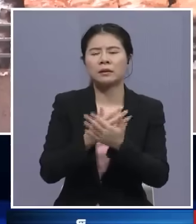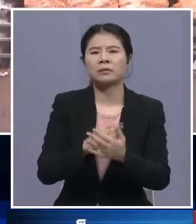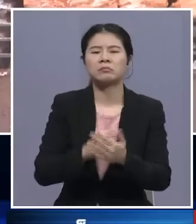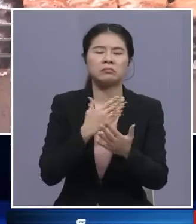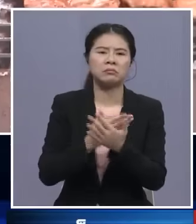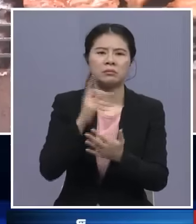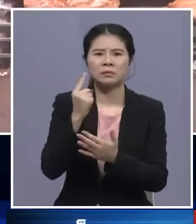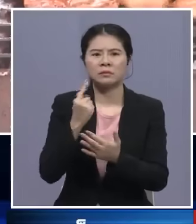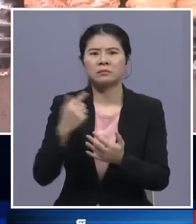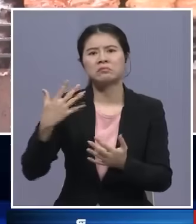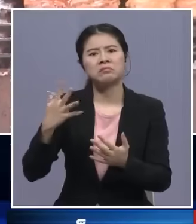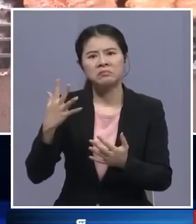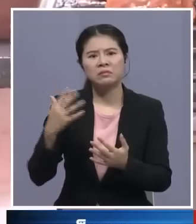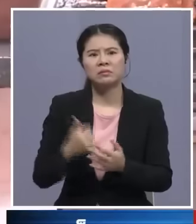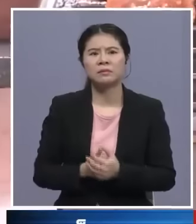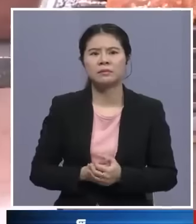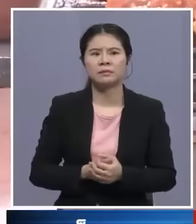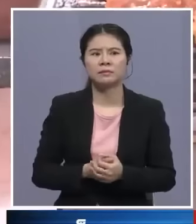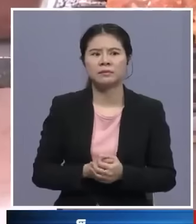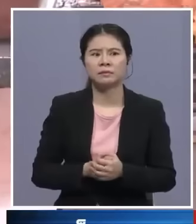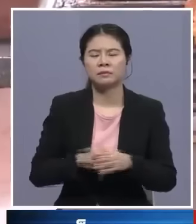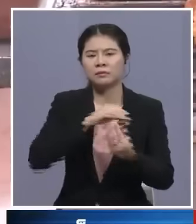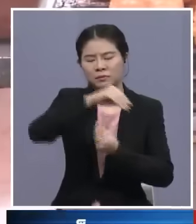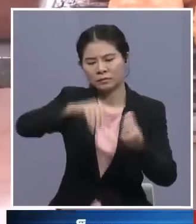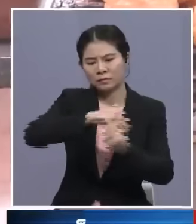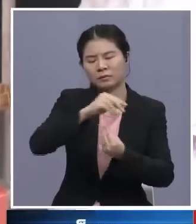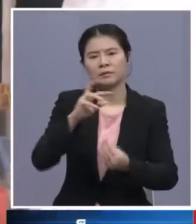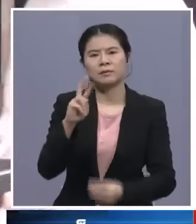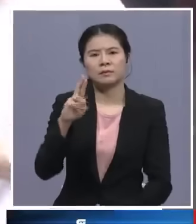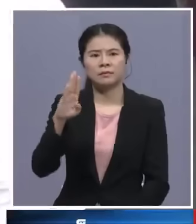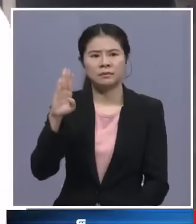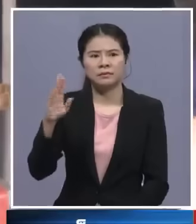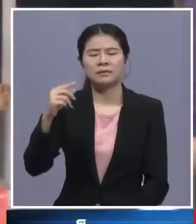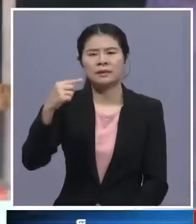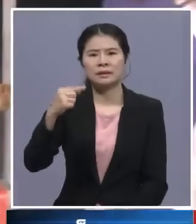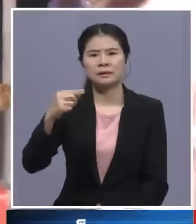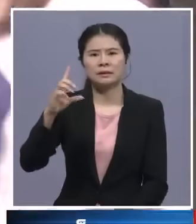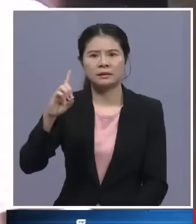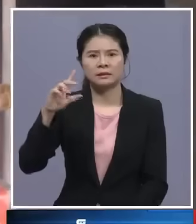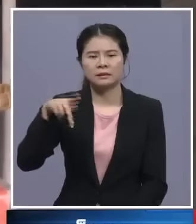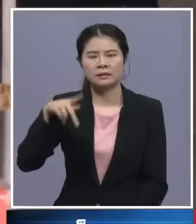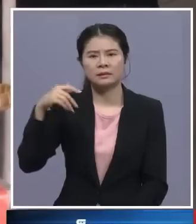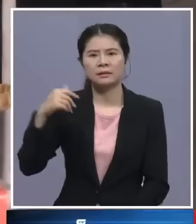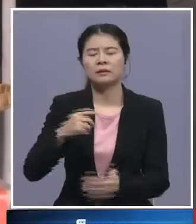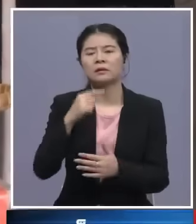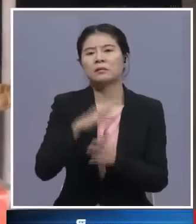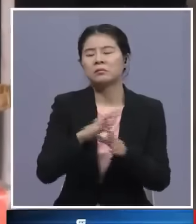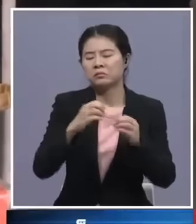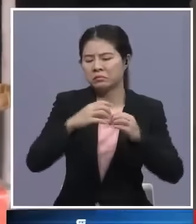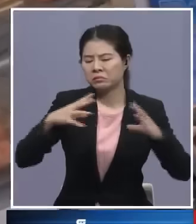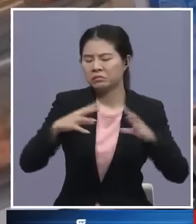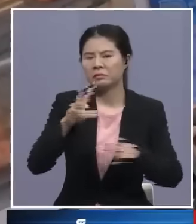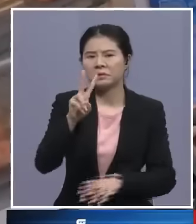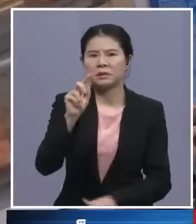ใหม่ก้อนโตด้วยนะใช้คำว่าก้อนโตเข้าหมุนเวียนในระบบกังวลว่า GDPที่อาจเติบโตกว่า 2%เป็น